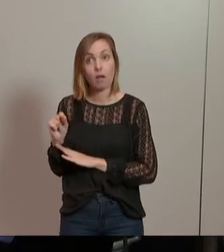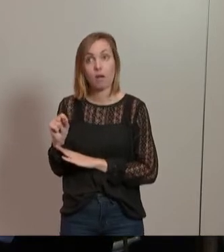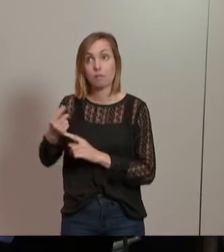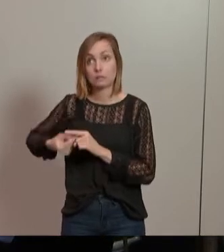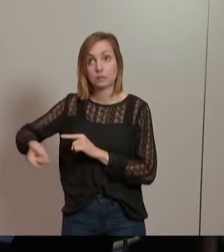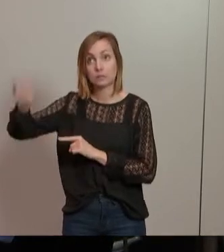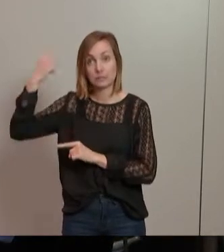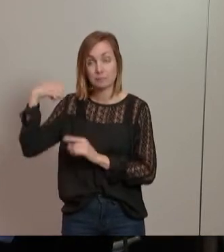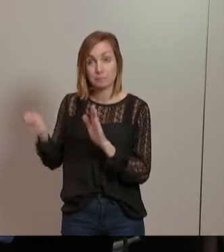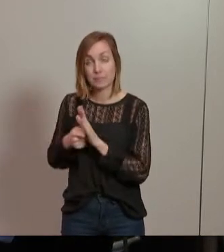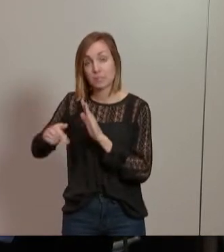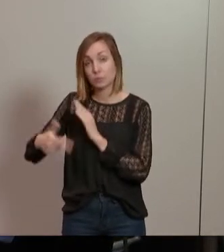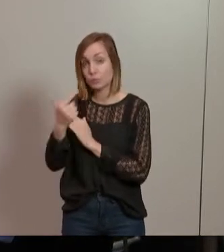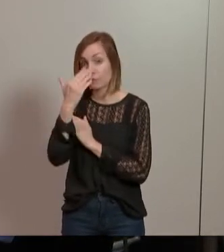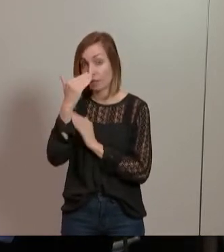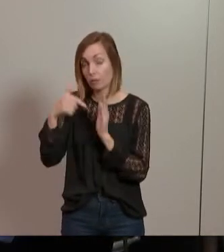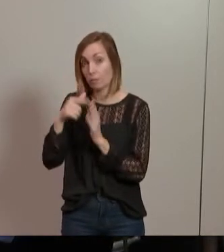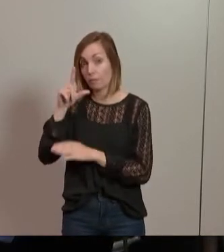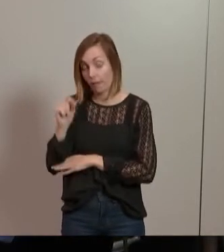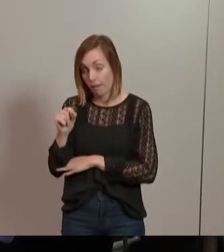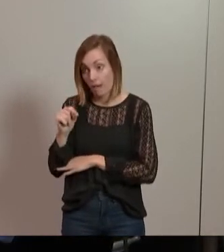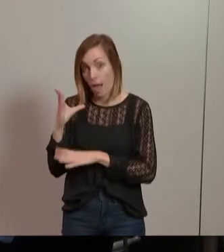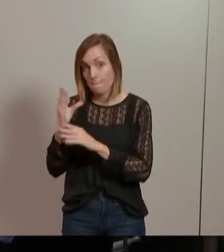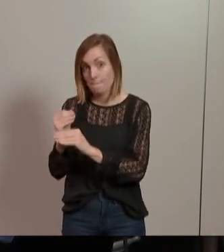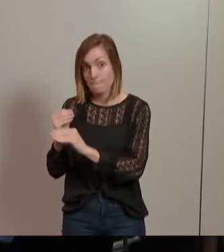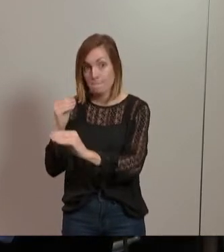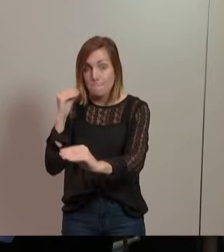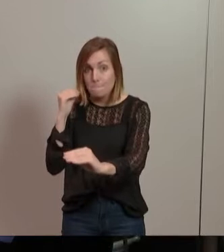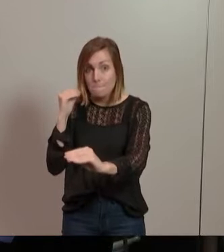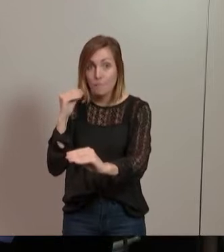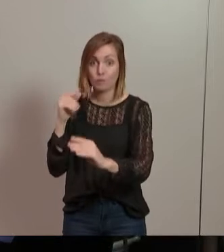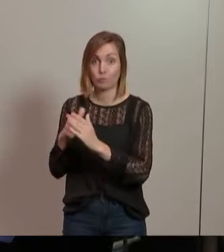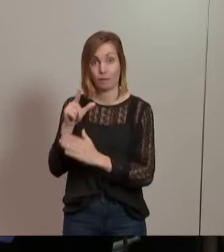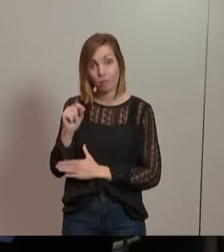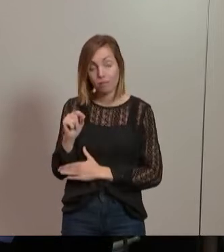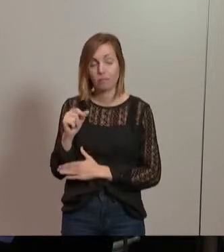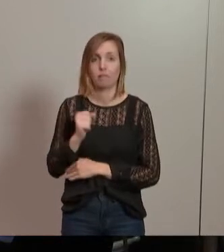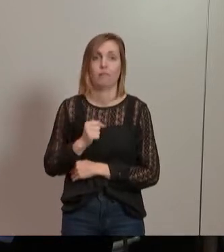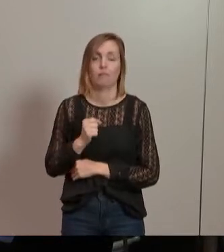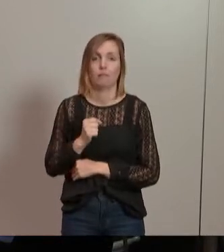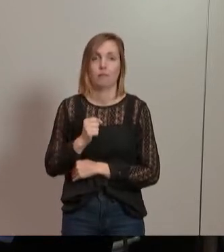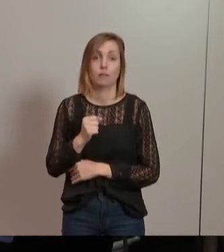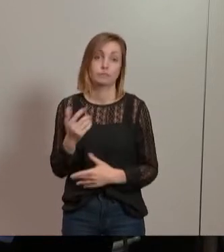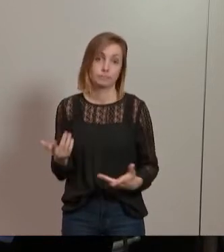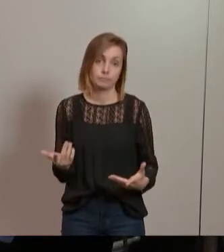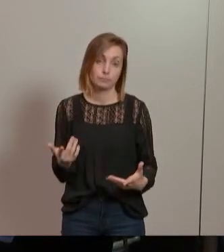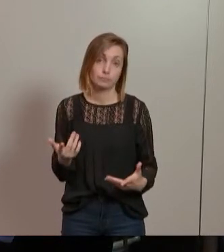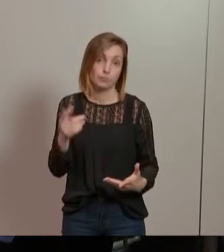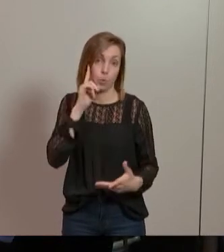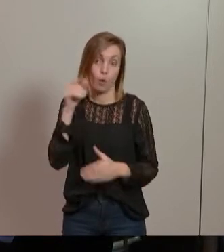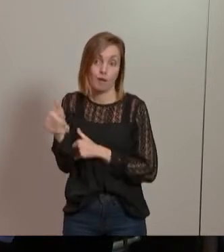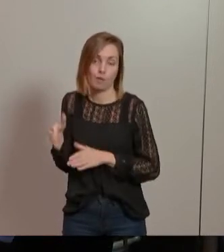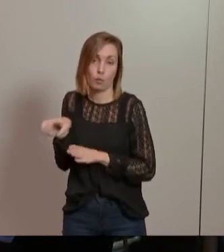fois le 12 février 2020. Et puis après, plus rien en 2020. C'est-à-dire que pour cause de